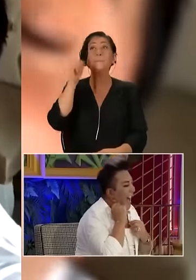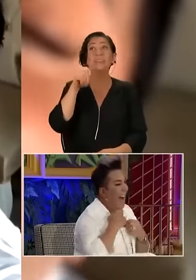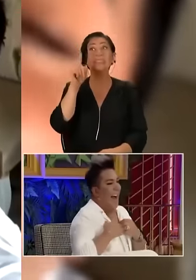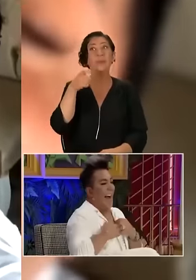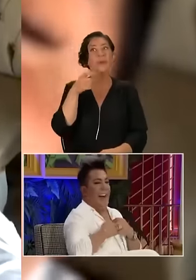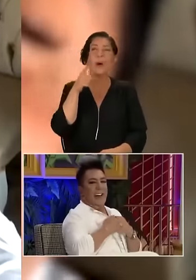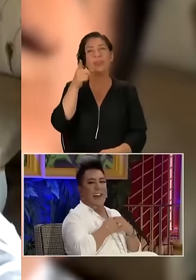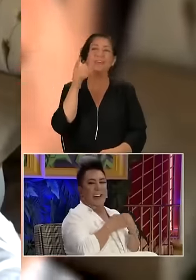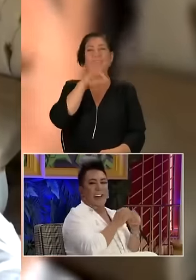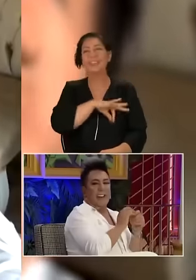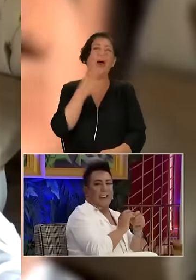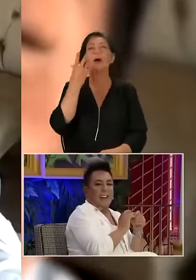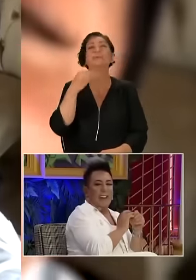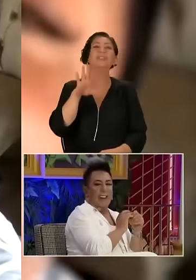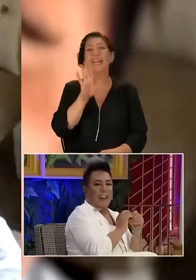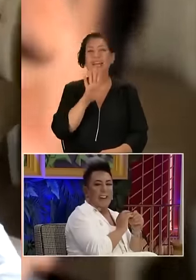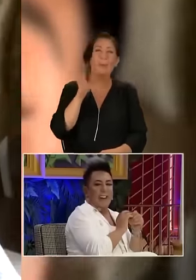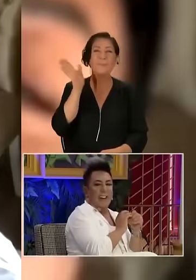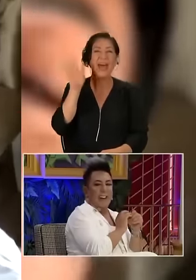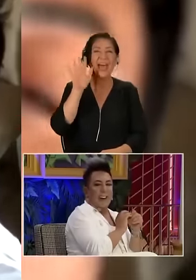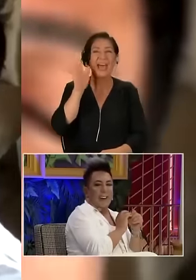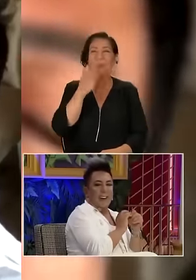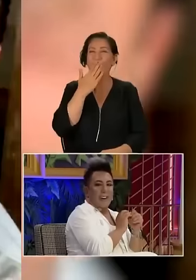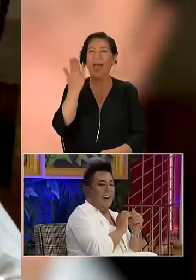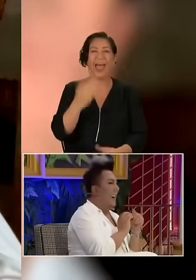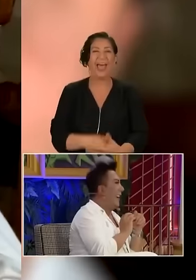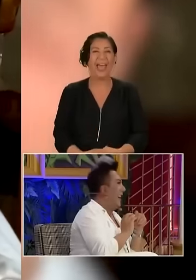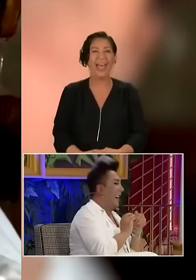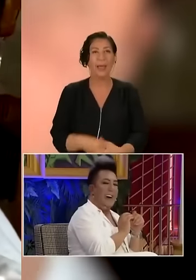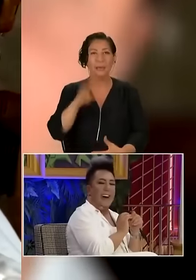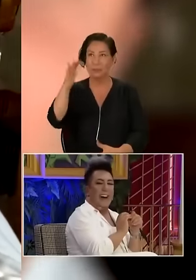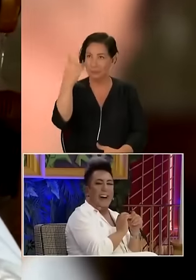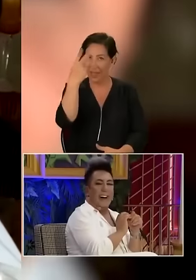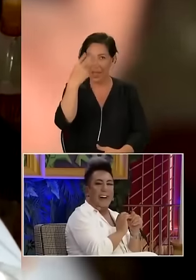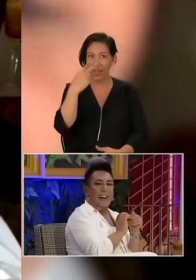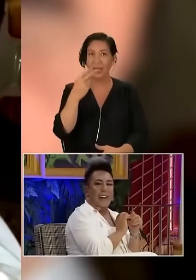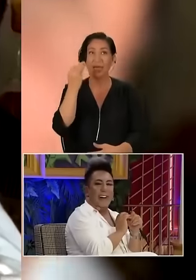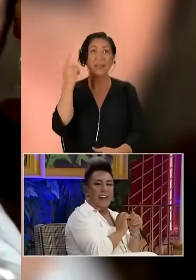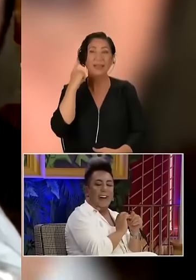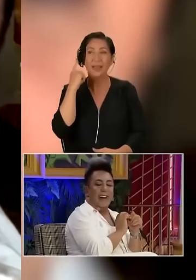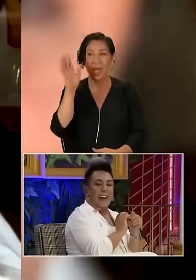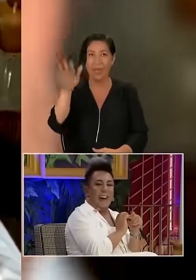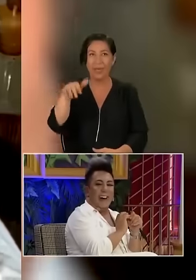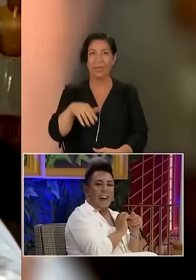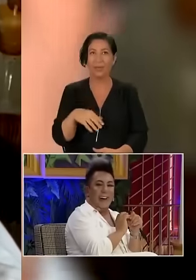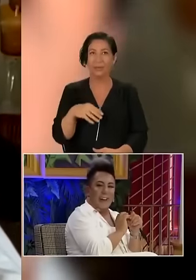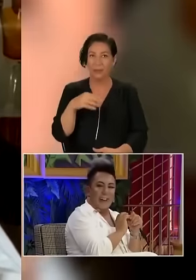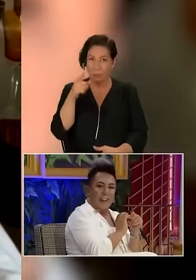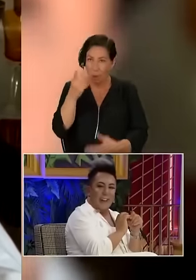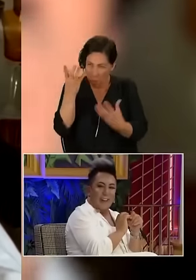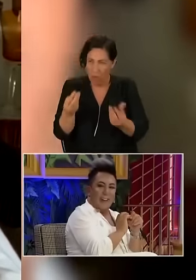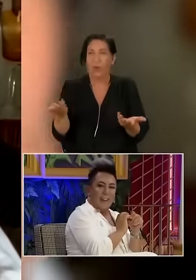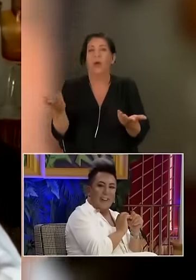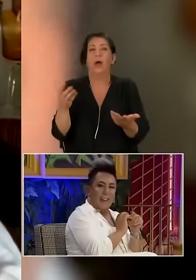Başkasını bul. Ondan sonra ne köy olur ne kasaba. Bye. Bak kız. Kız iyi dinle kız. Kız bunlar